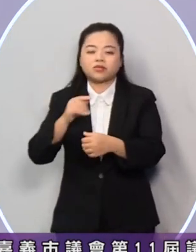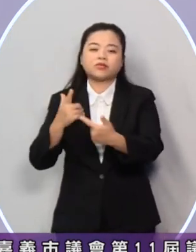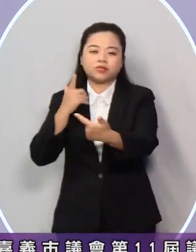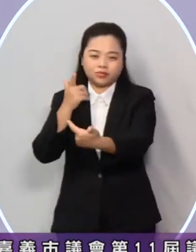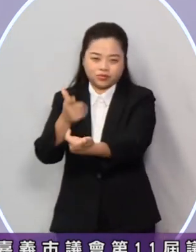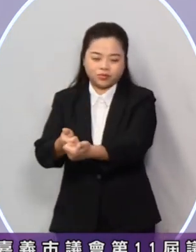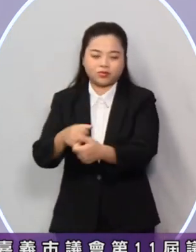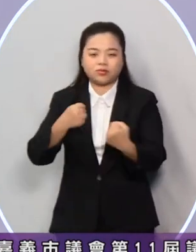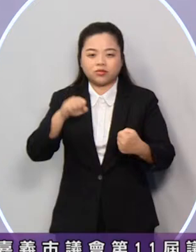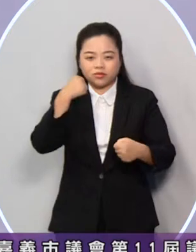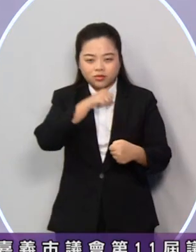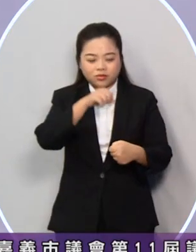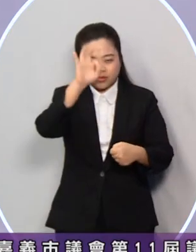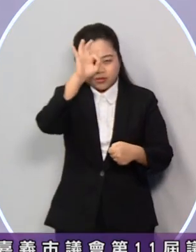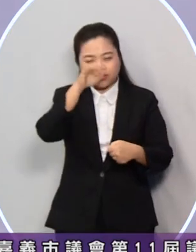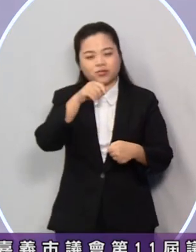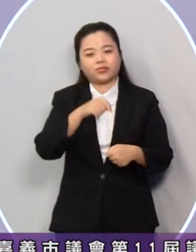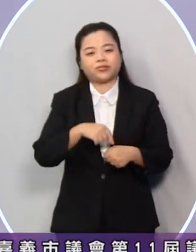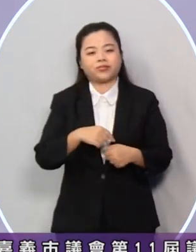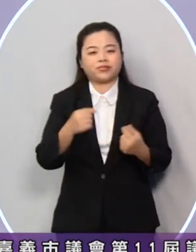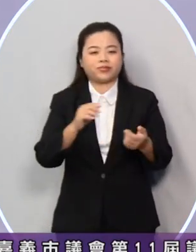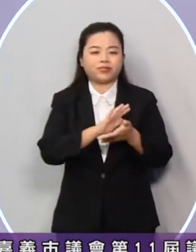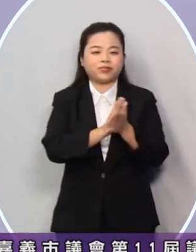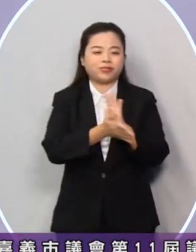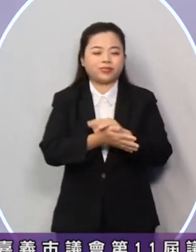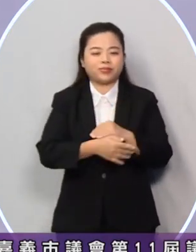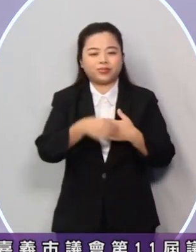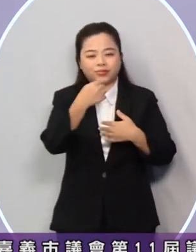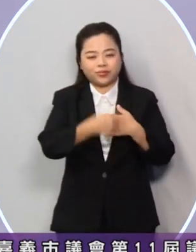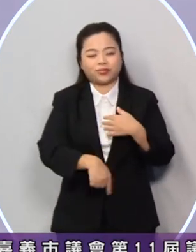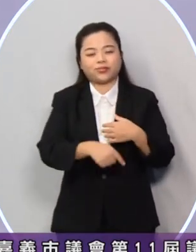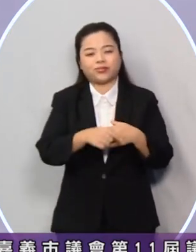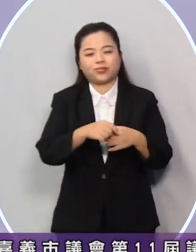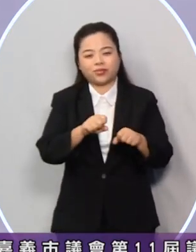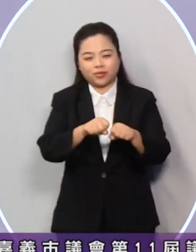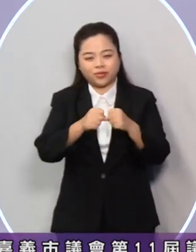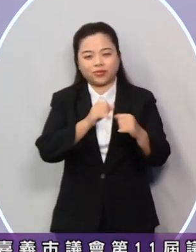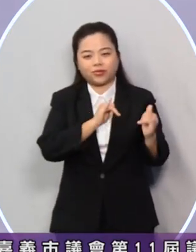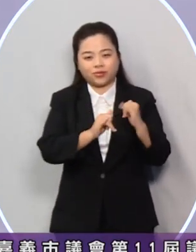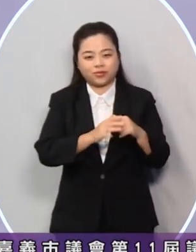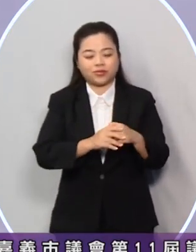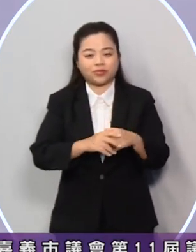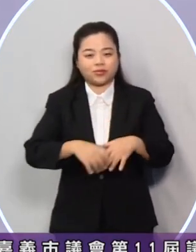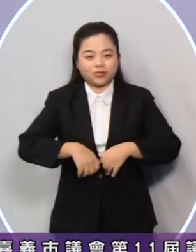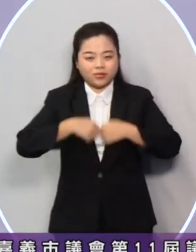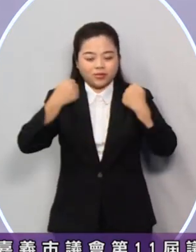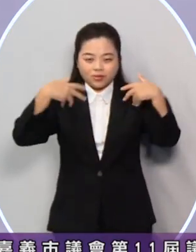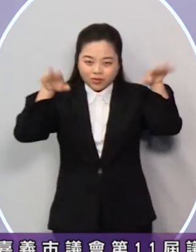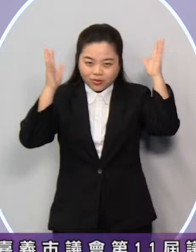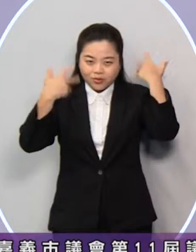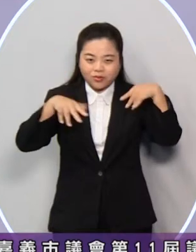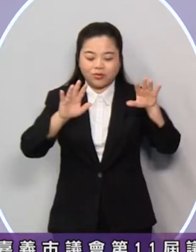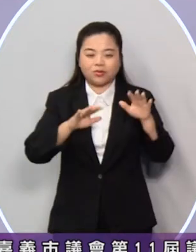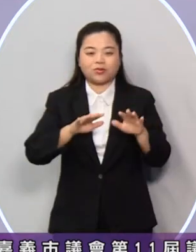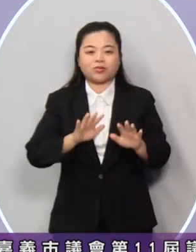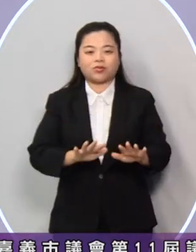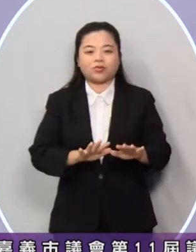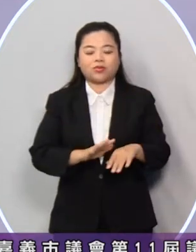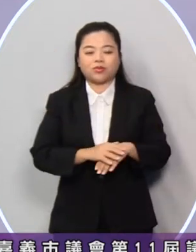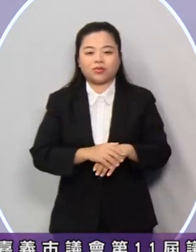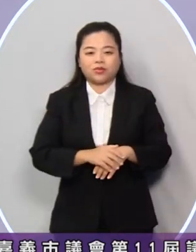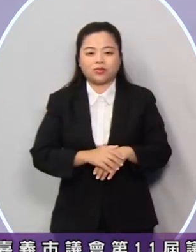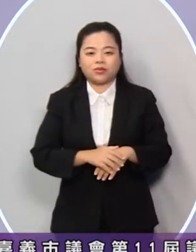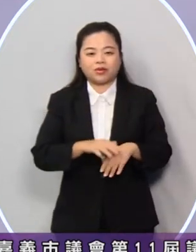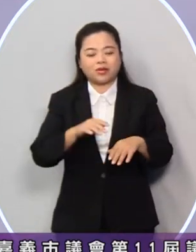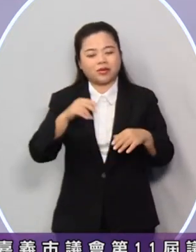俗，在台湾看脱衣舞就成了伤风败俗。脱衣舞无论是在早期或是现在，现